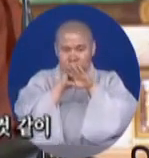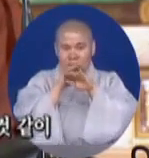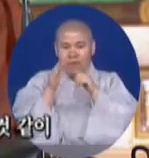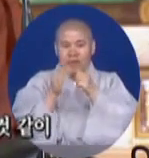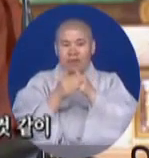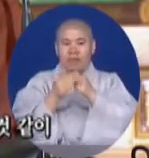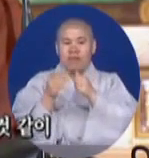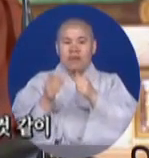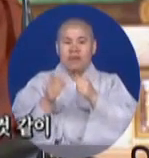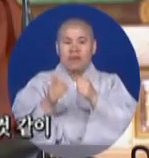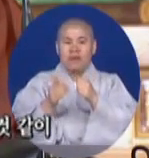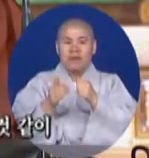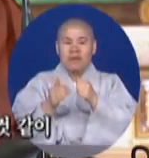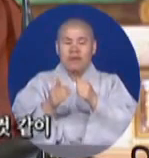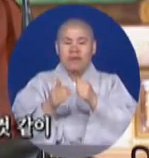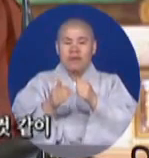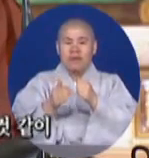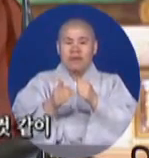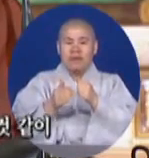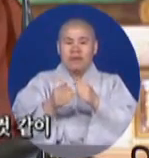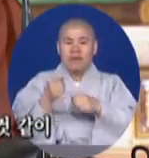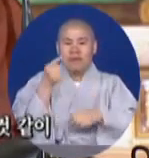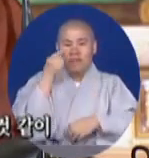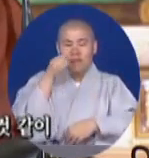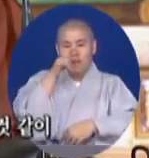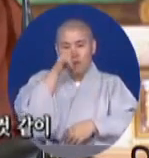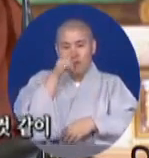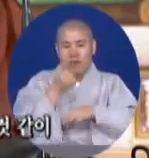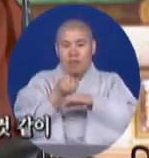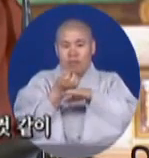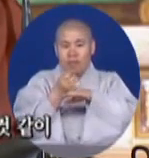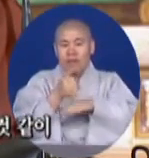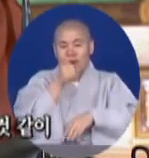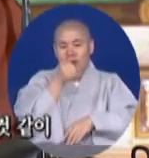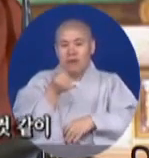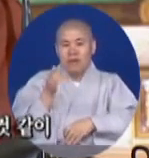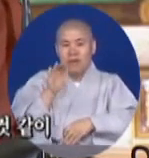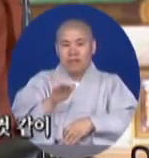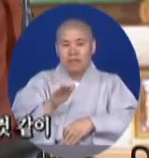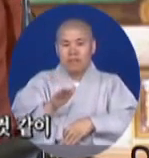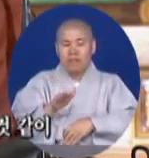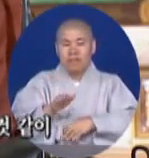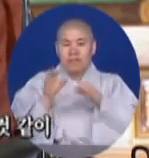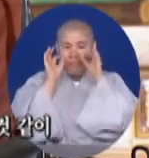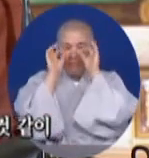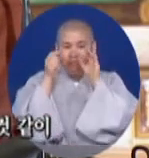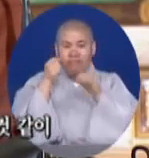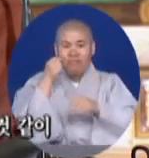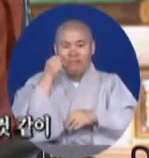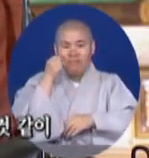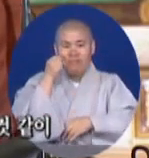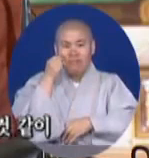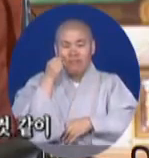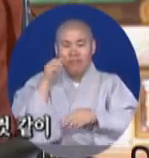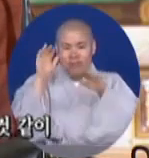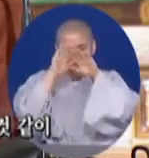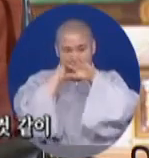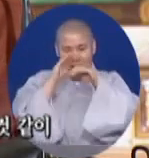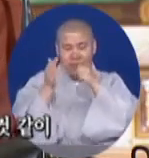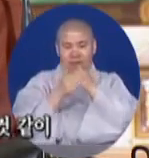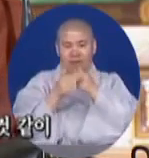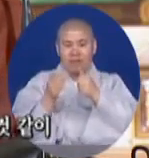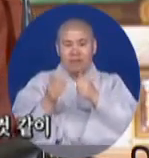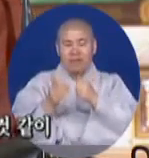말입니다. 그러면 눈이 있고 보배는 있는데 못 봐요.